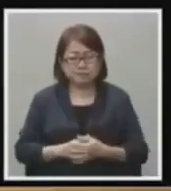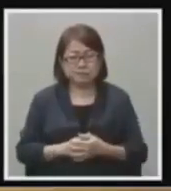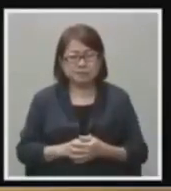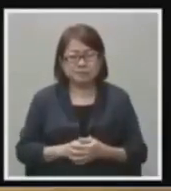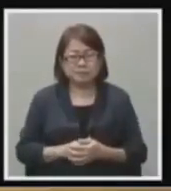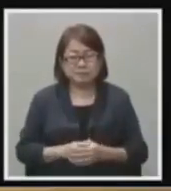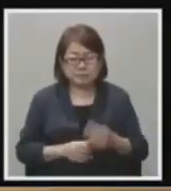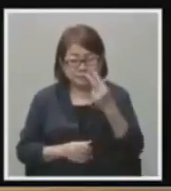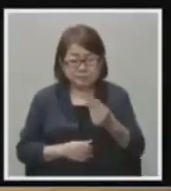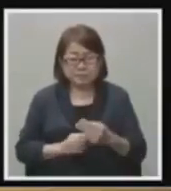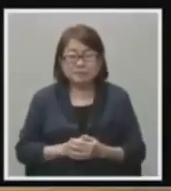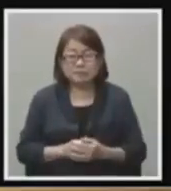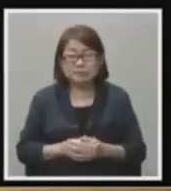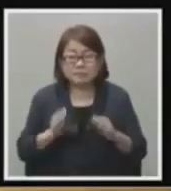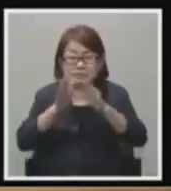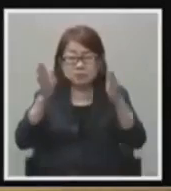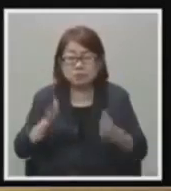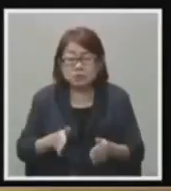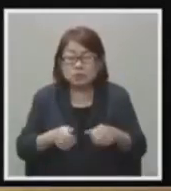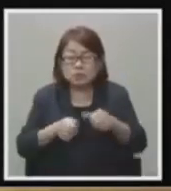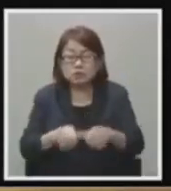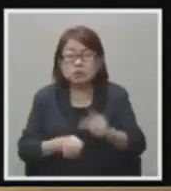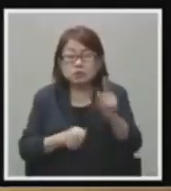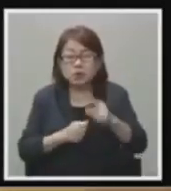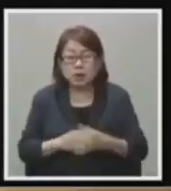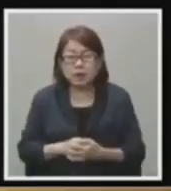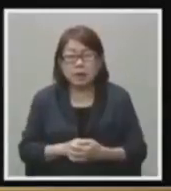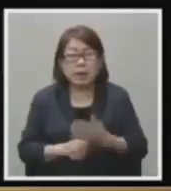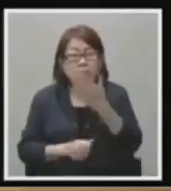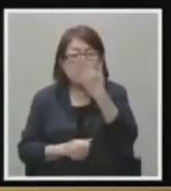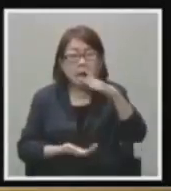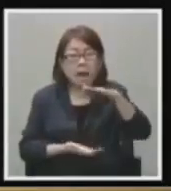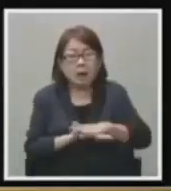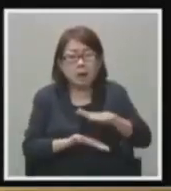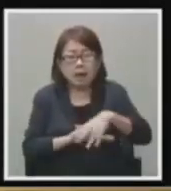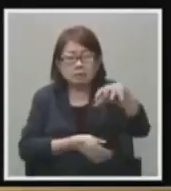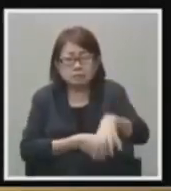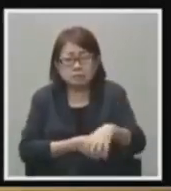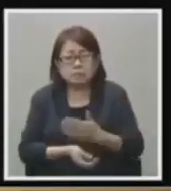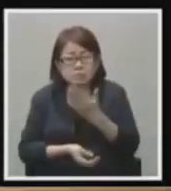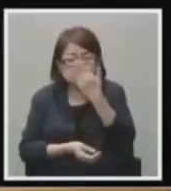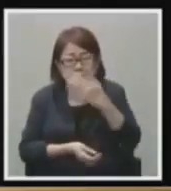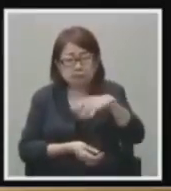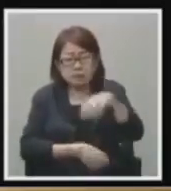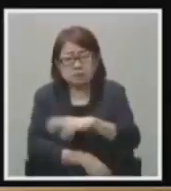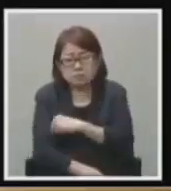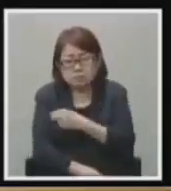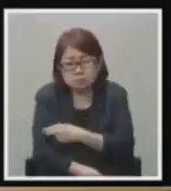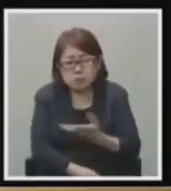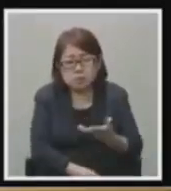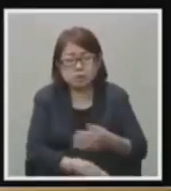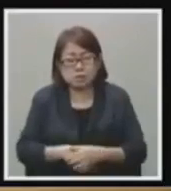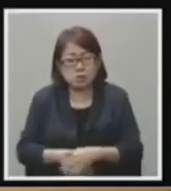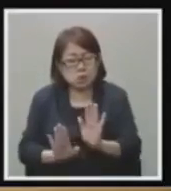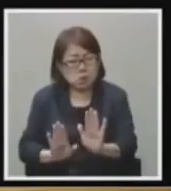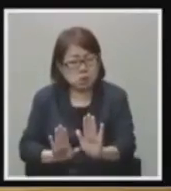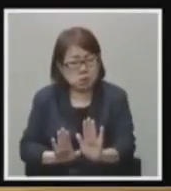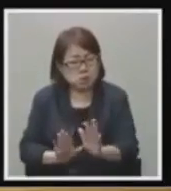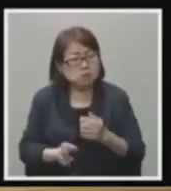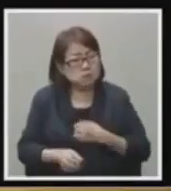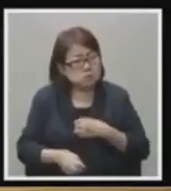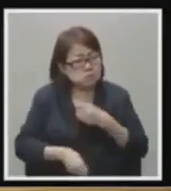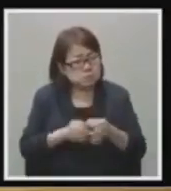ฮะเห็นไหมครับตั้งตามหน้าโรงเรียนยังมีเลยหน้าโรงพยาบาลยังมีเลยอย่าเพิ่งเอาออกไปนะที่ผมพูดทั่ว